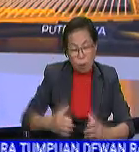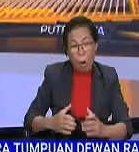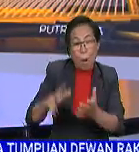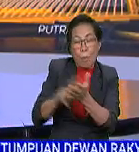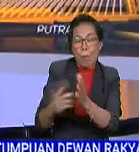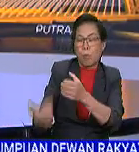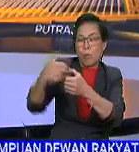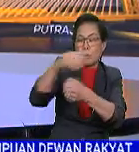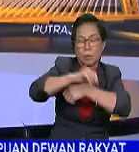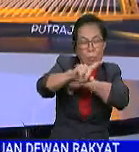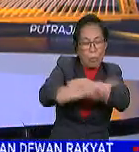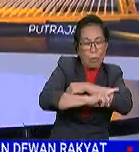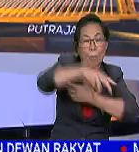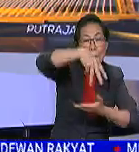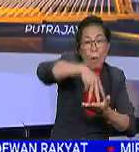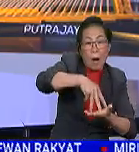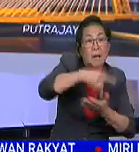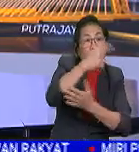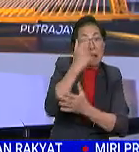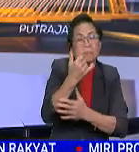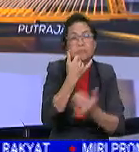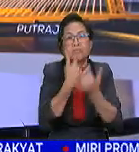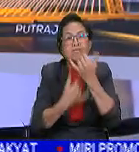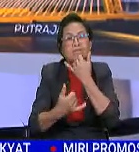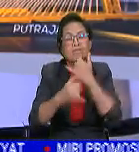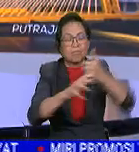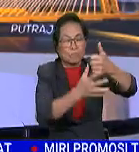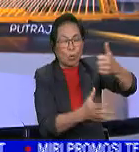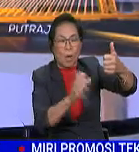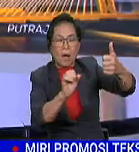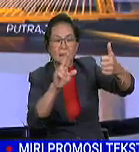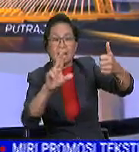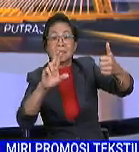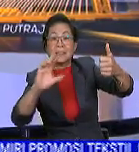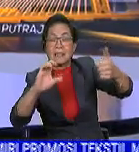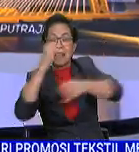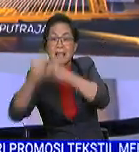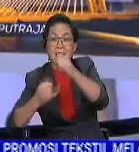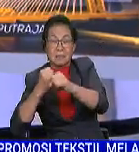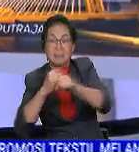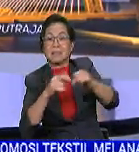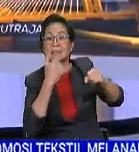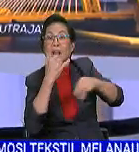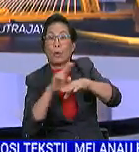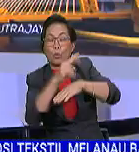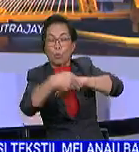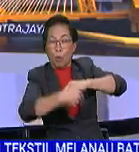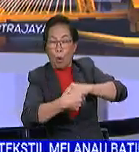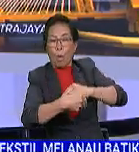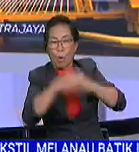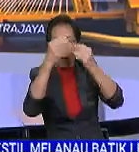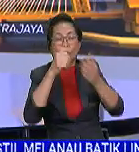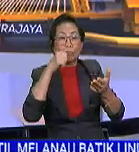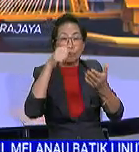terhadap sabitan dan hukuman penjara karena menyalahgunakan dana essay International senior Heart kali itu dimaklumkan